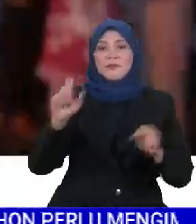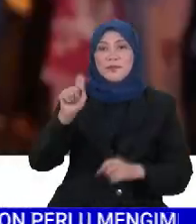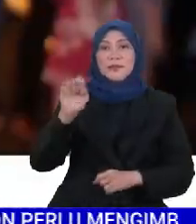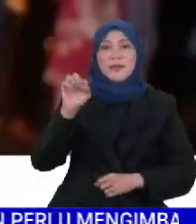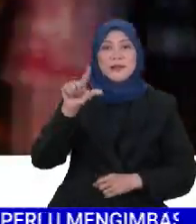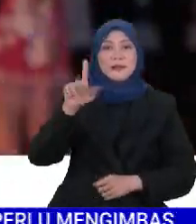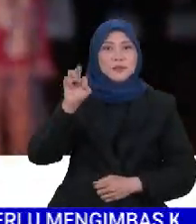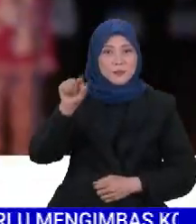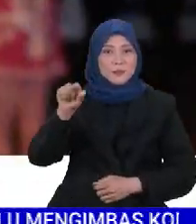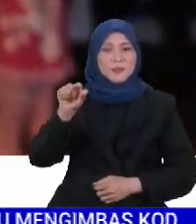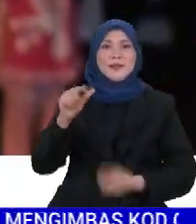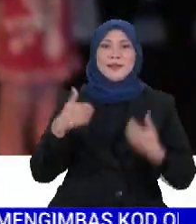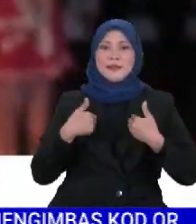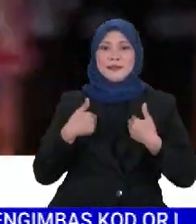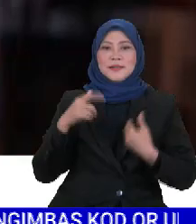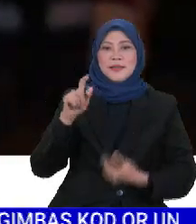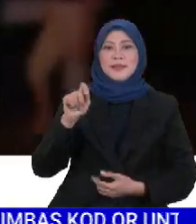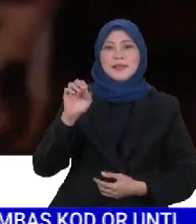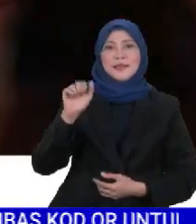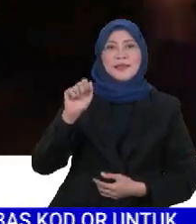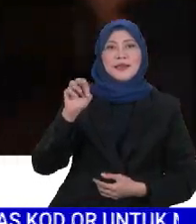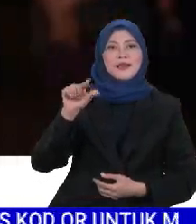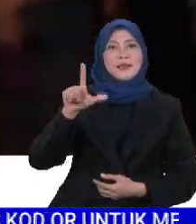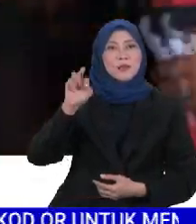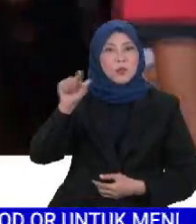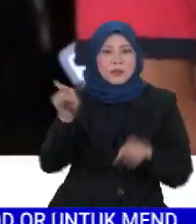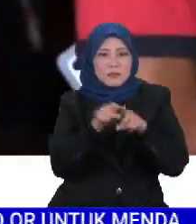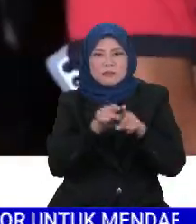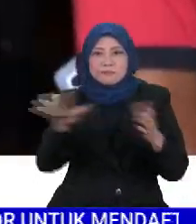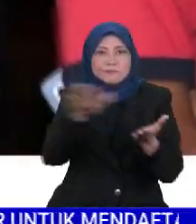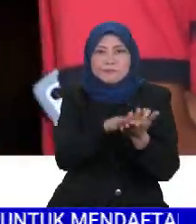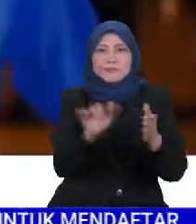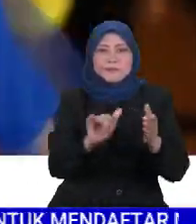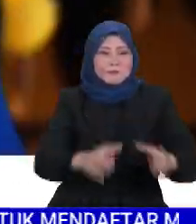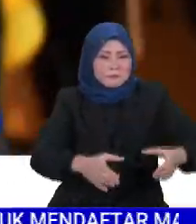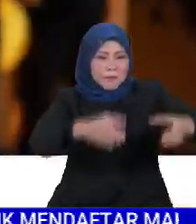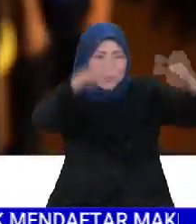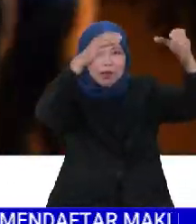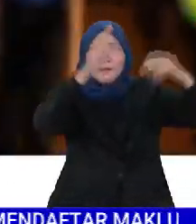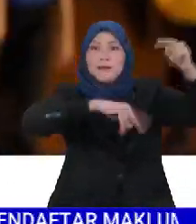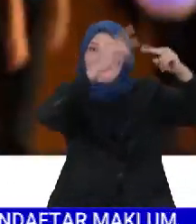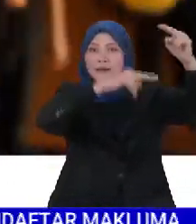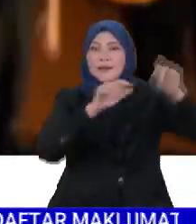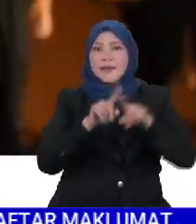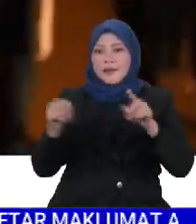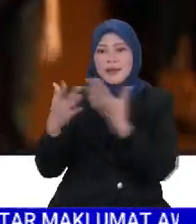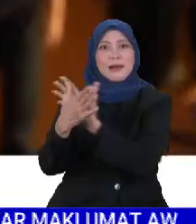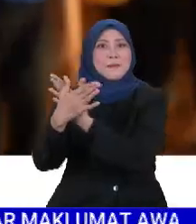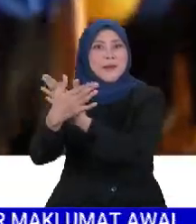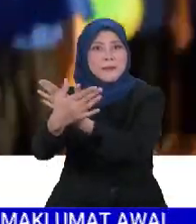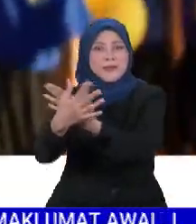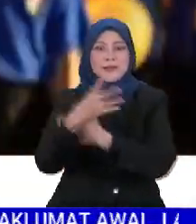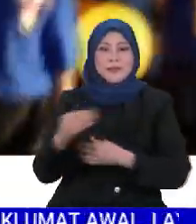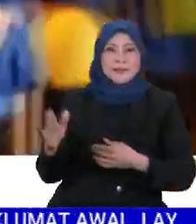mereka, antaranya tanglong replika bangunan ikonik Pehin Setia Raja Mukah, tanglong rama-rama dan ikan yang